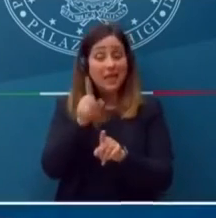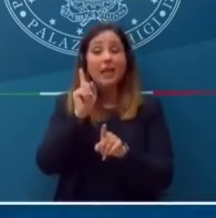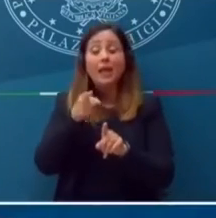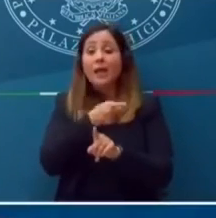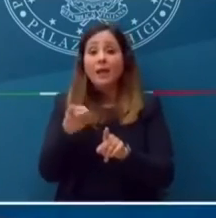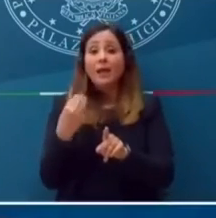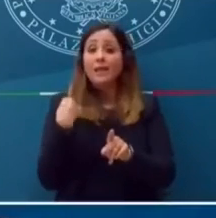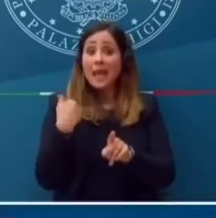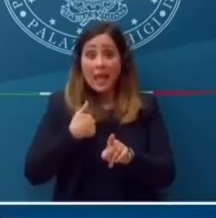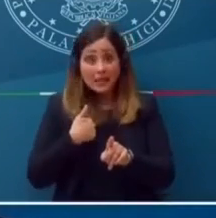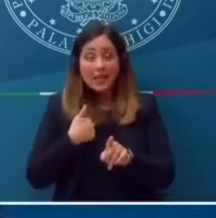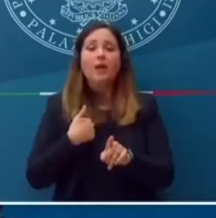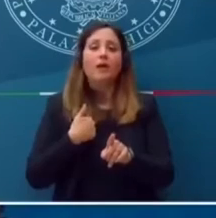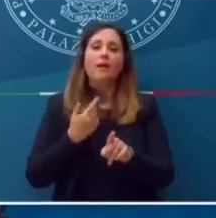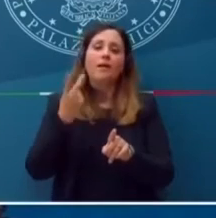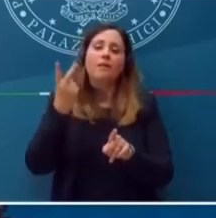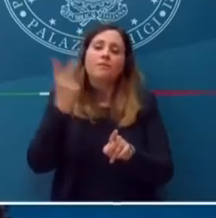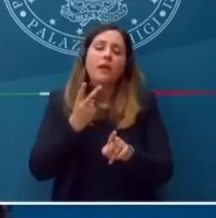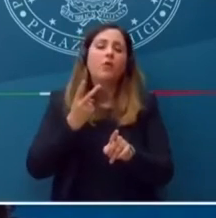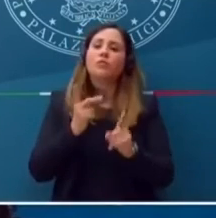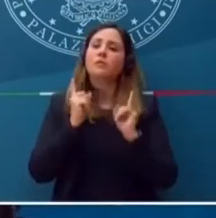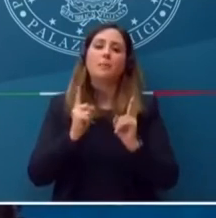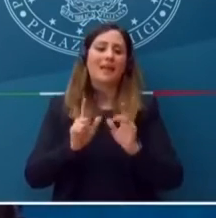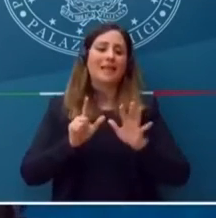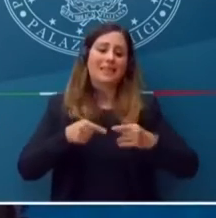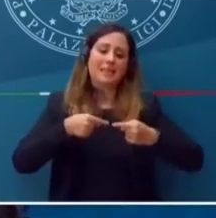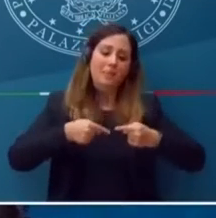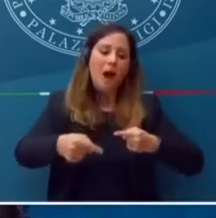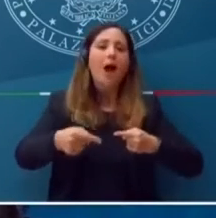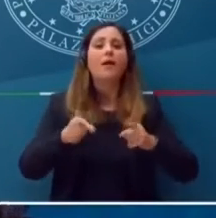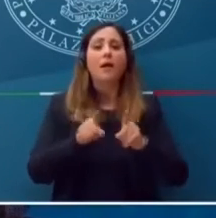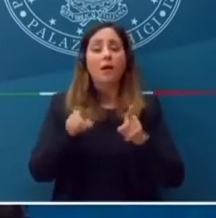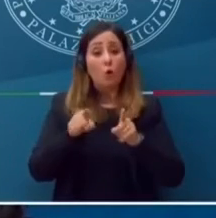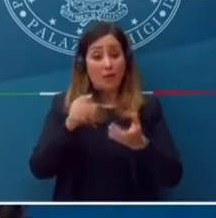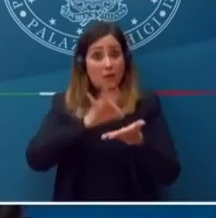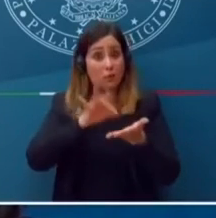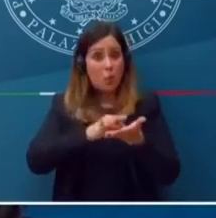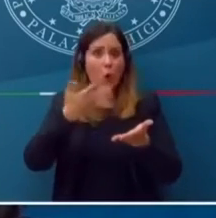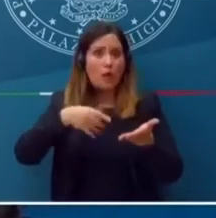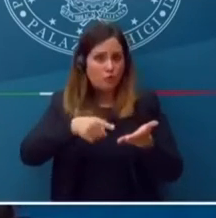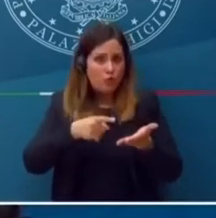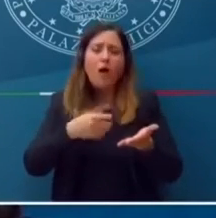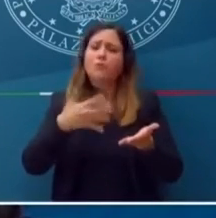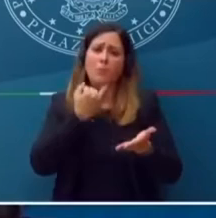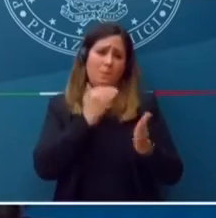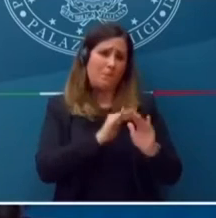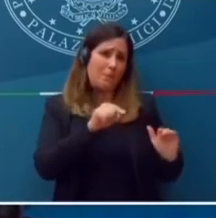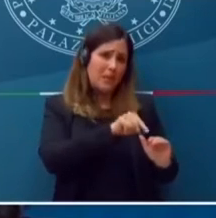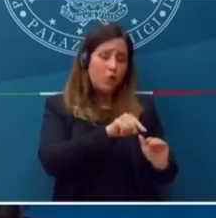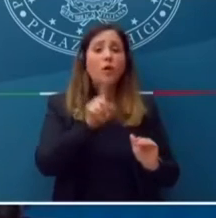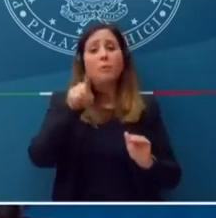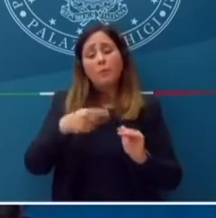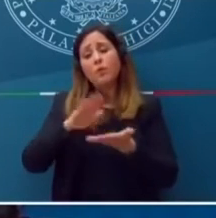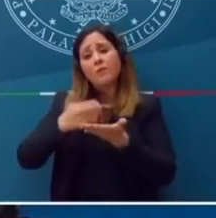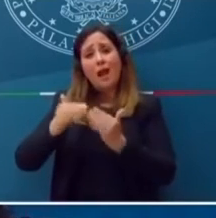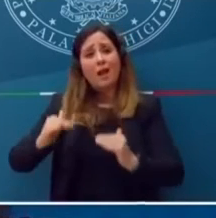settimane di riapertura, ma riapertura in sicurezza, a cominciare dalle scuole. L'ho detto l'altra volta per i più piccoli, lo dico oggi per i più